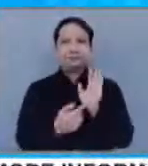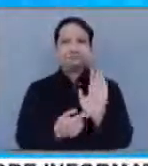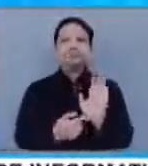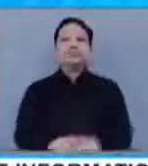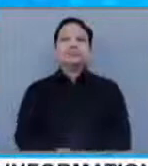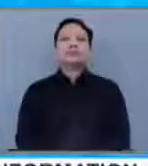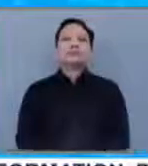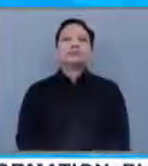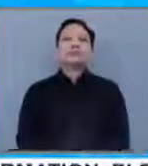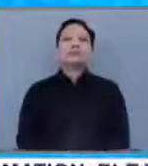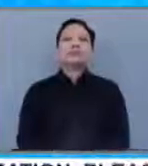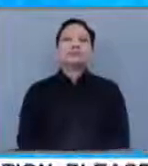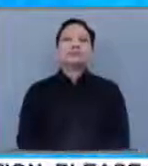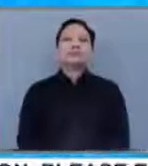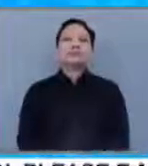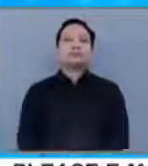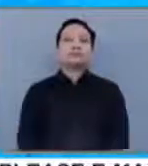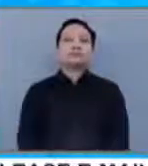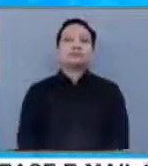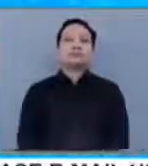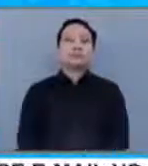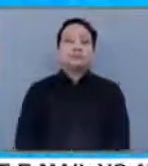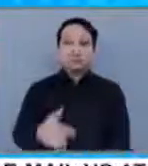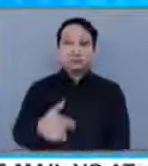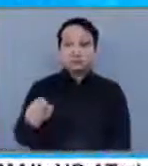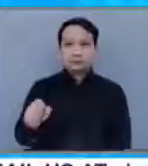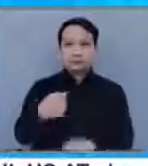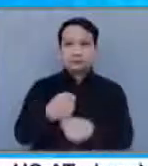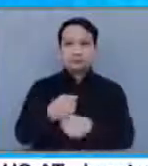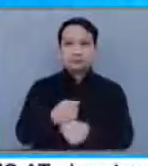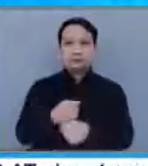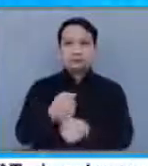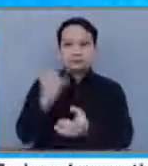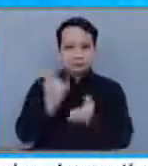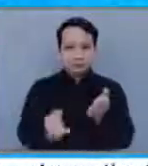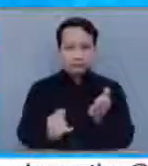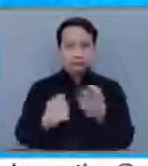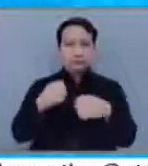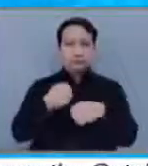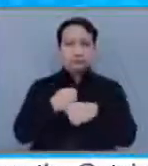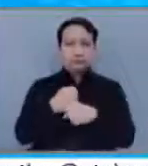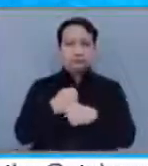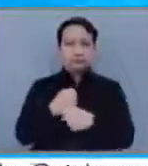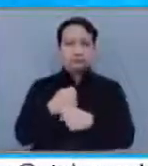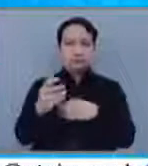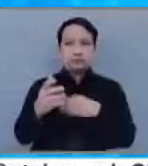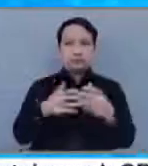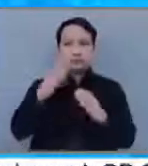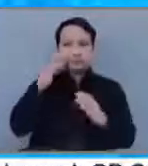Mula sa mga dahon ng gabi ay gumuguhit at umuukit siya ng mga larawan.